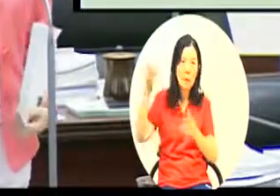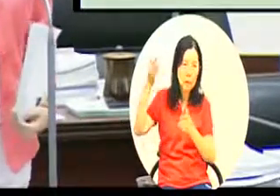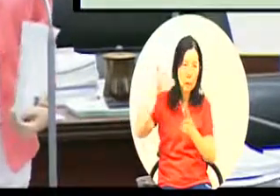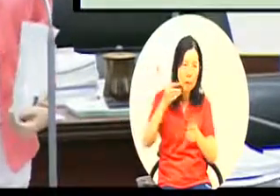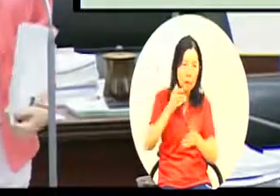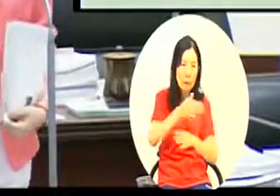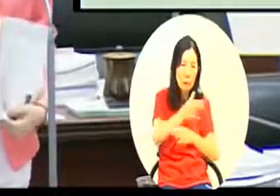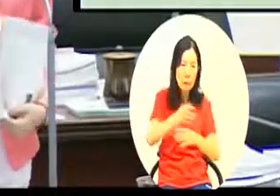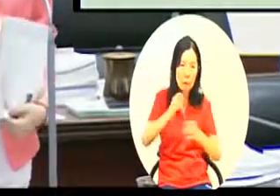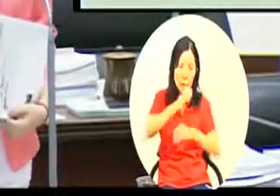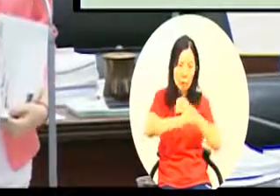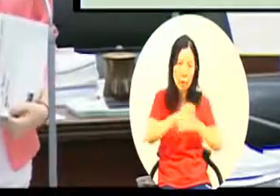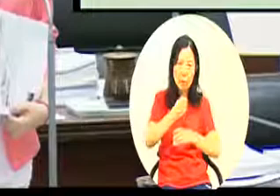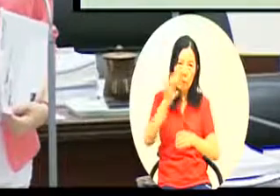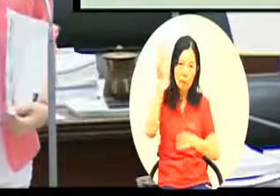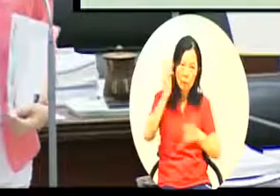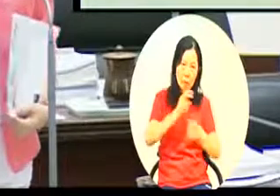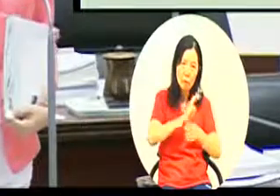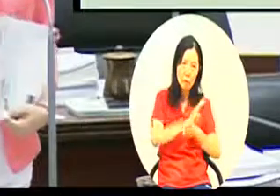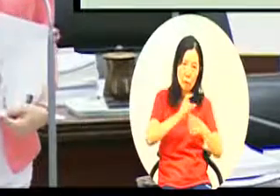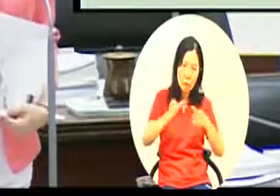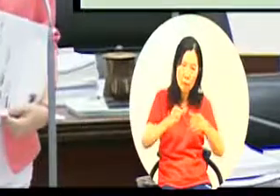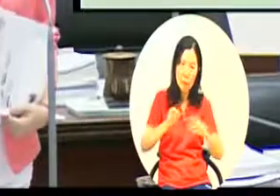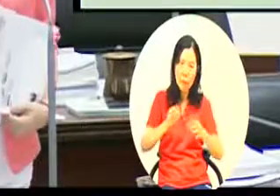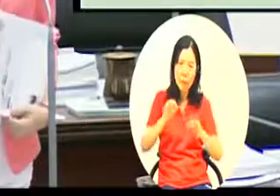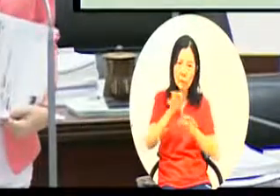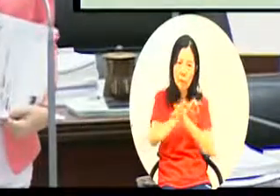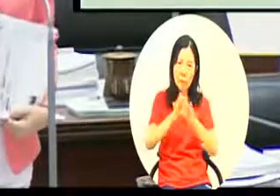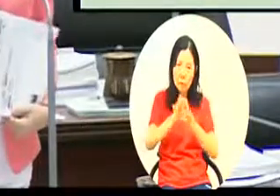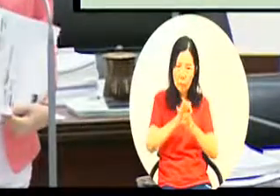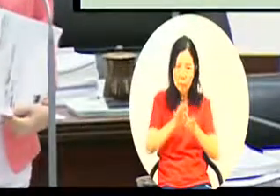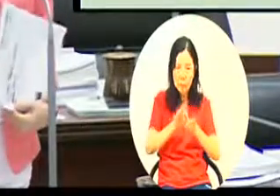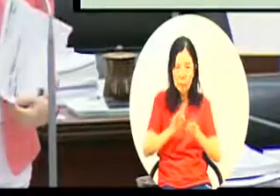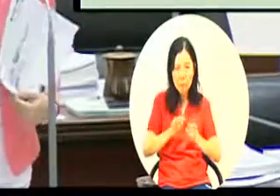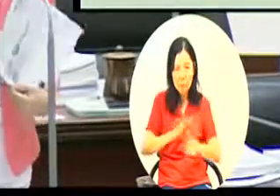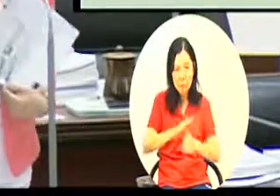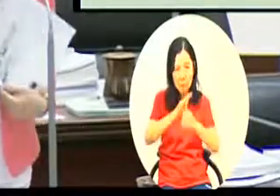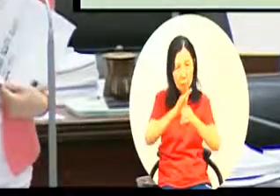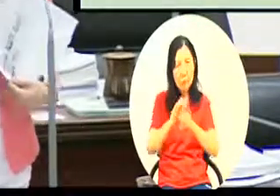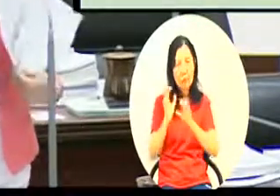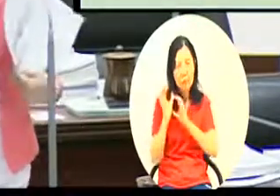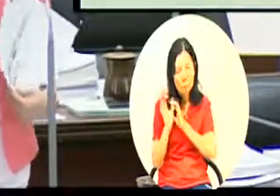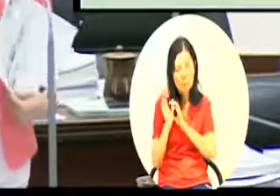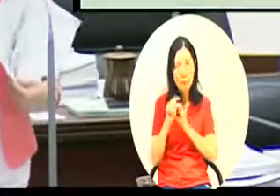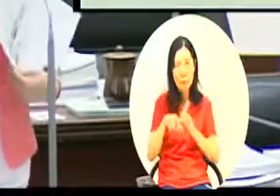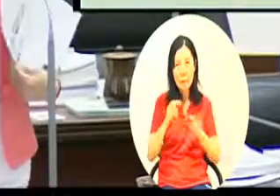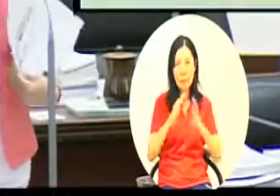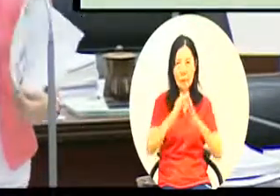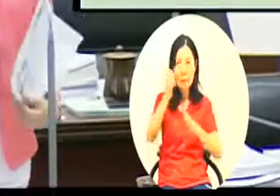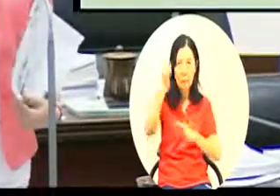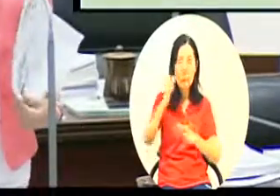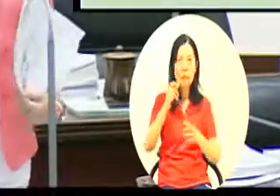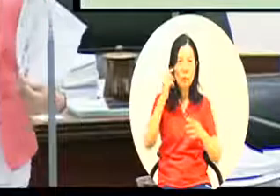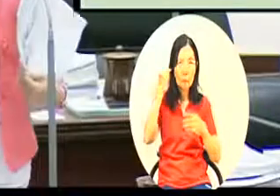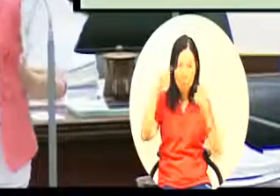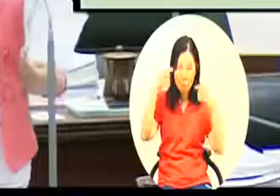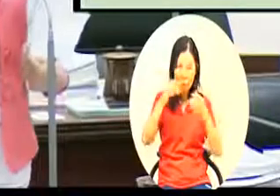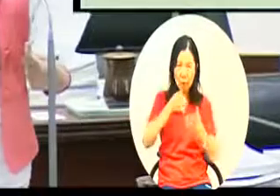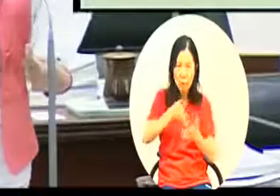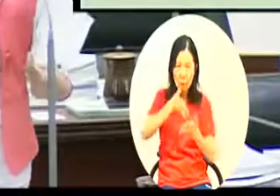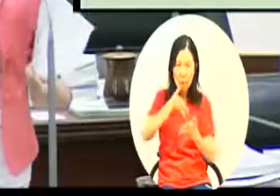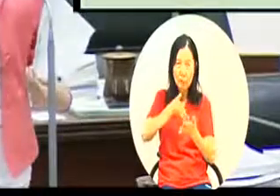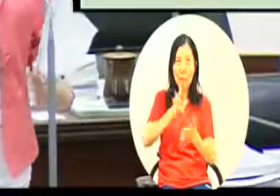过去呢，林园都背负了一个经济成长的一个重担。市长嘛，常咧讲诶，他觉得对林园人觉